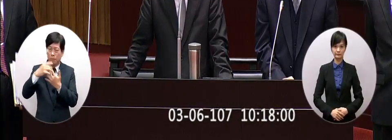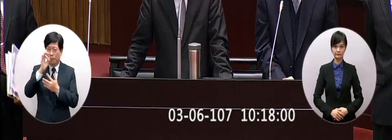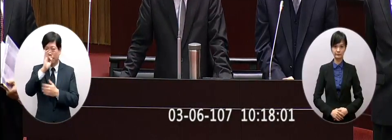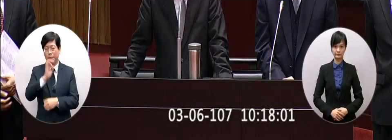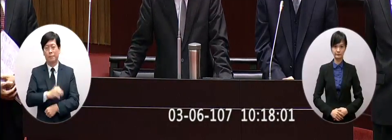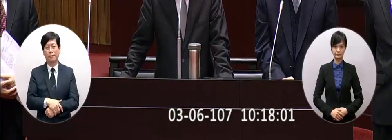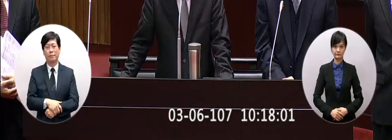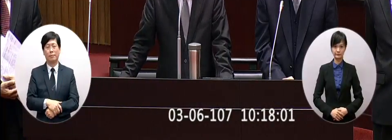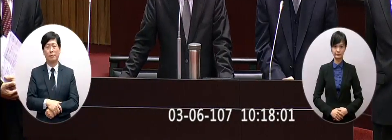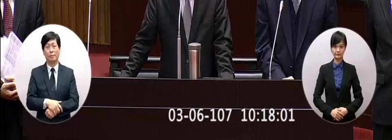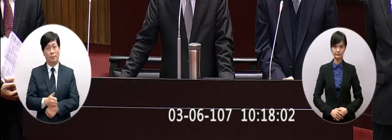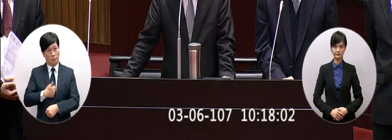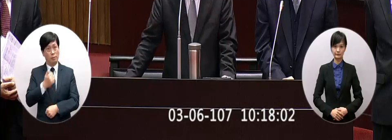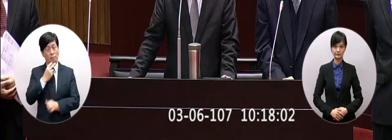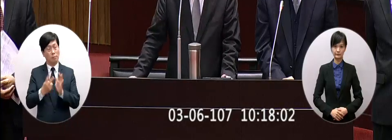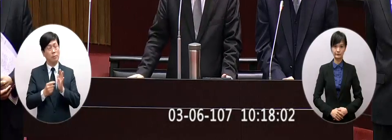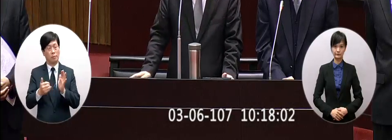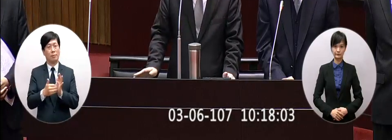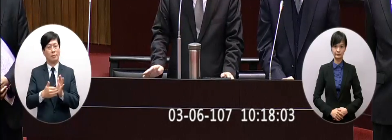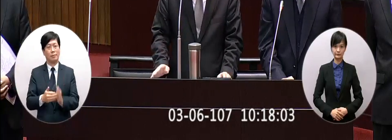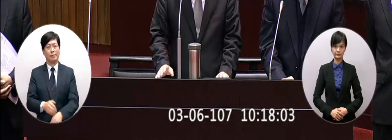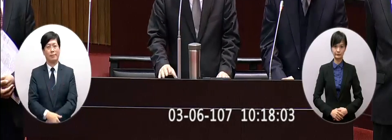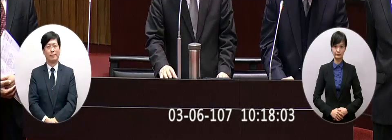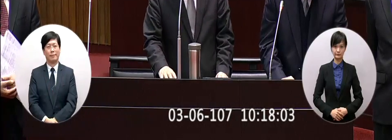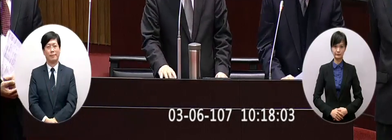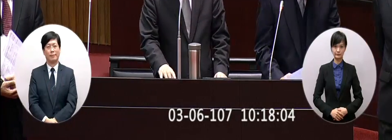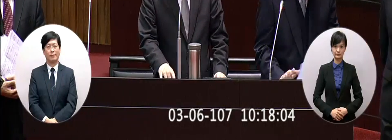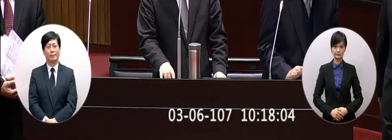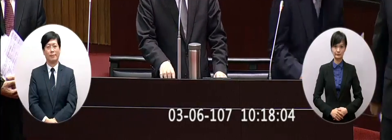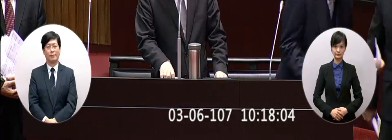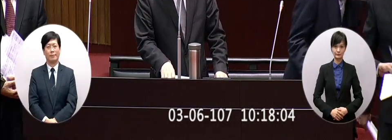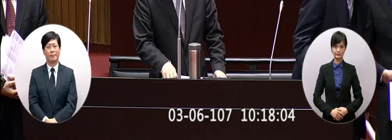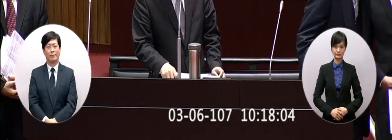机。不会，我也讲到这里而已。